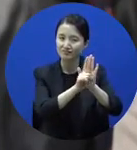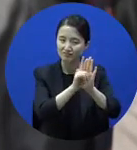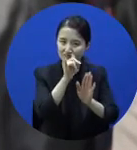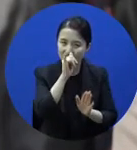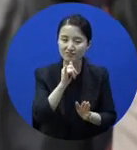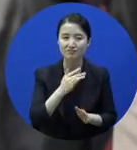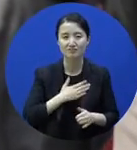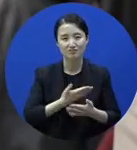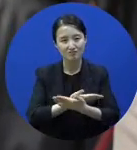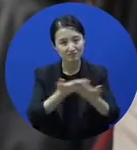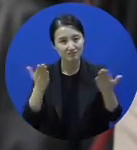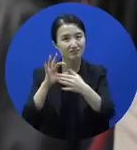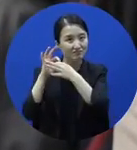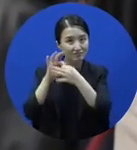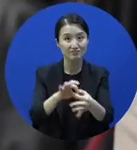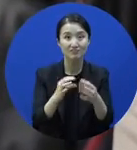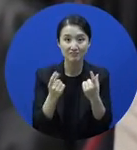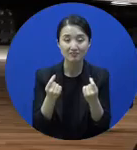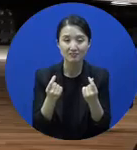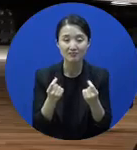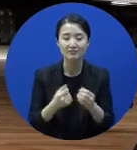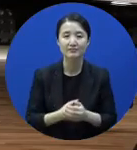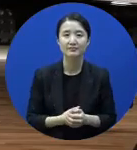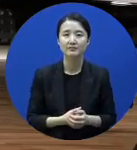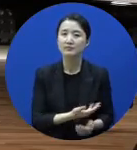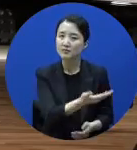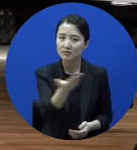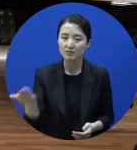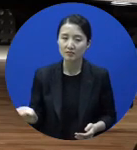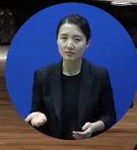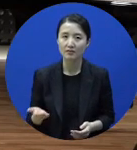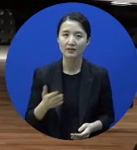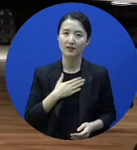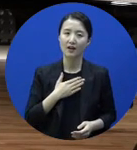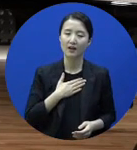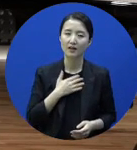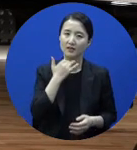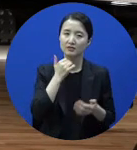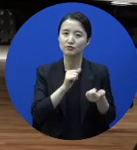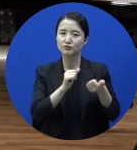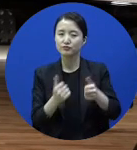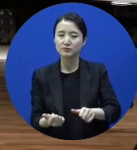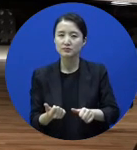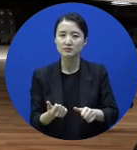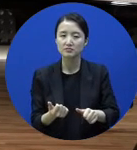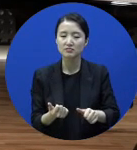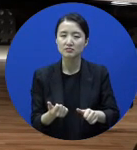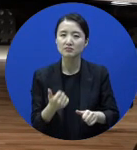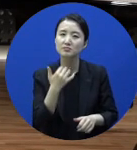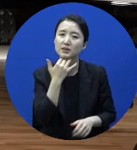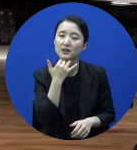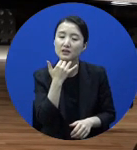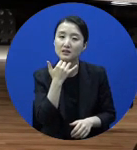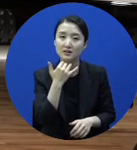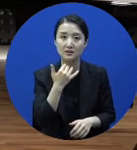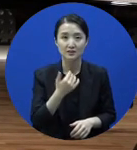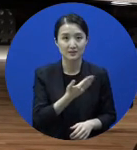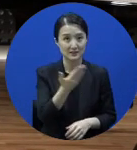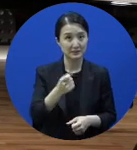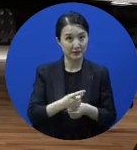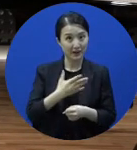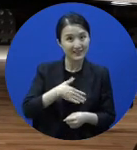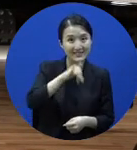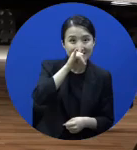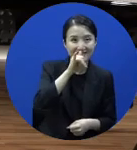일반적으로 100세 시대가 얼마나 살지에 대한, 그러니까 제 수술 한번 저희가 100세 시대 확률? 얼마나 살고 있는지에